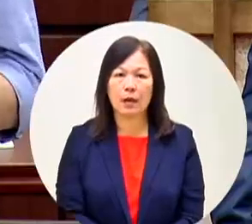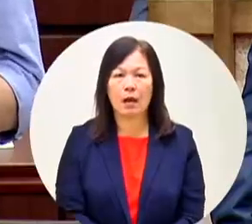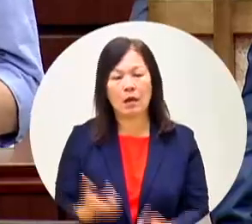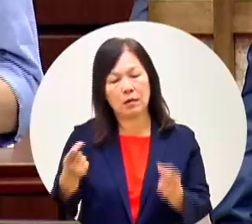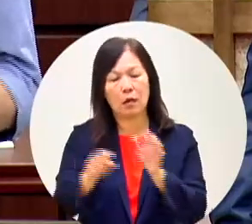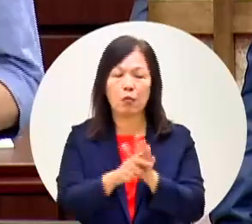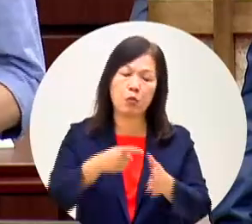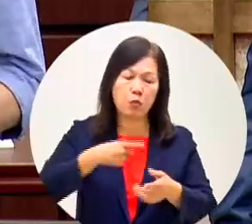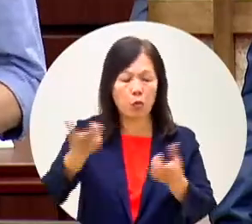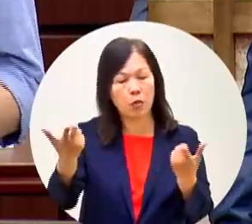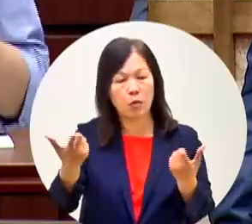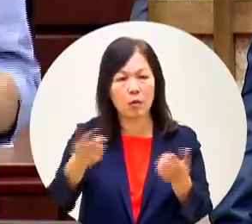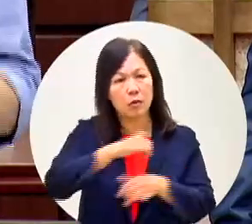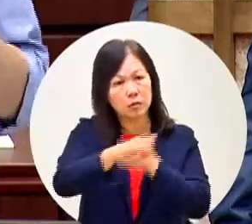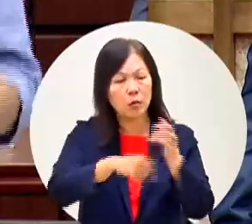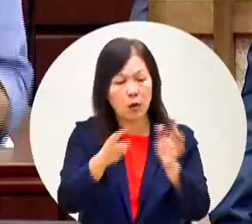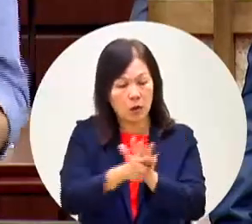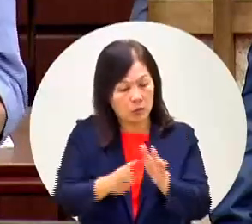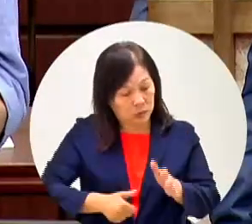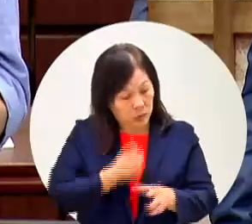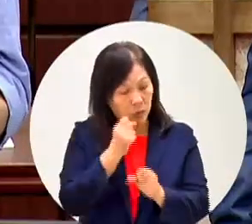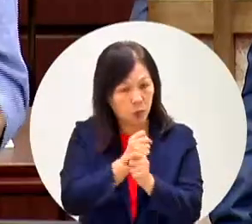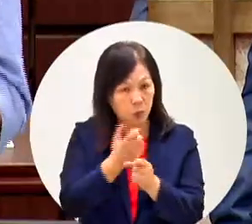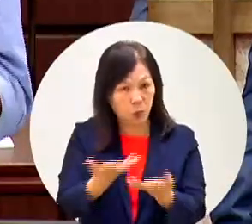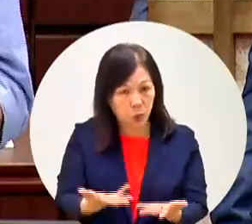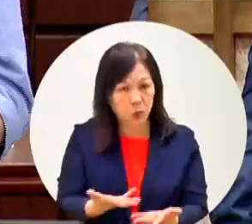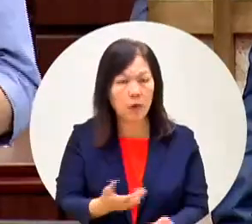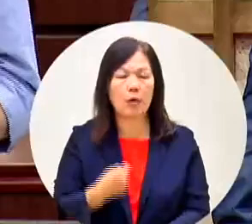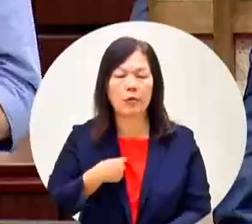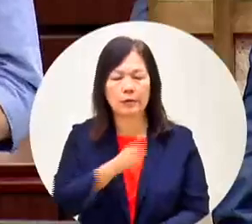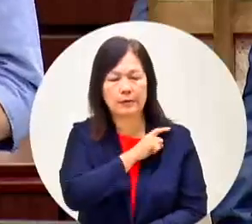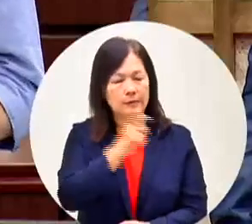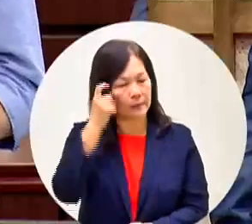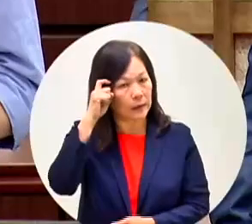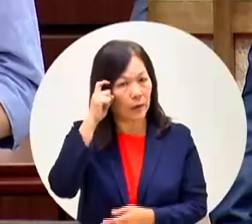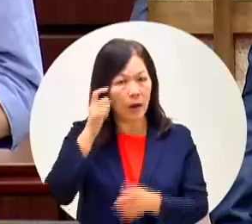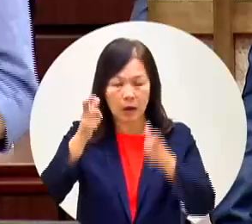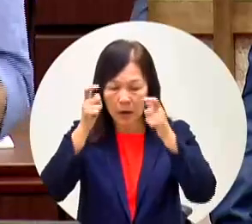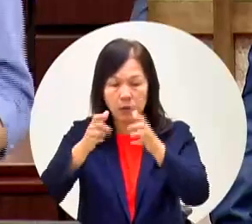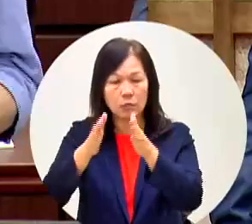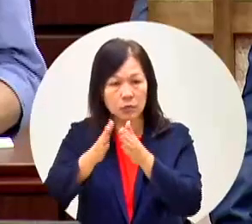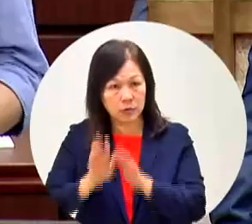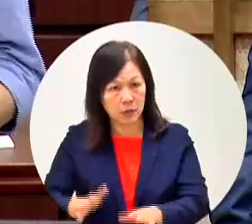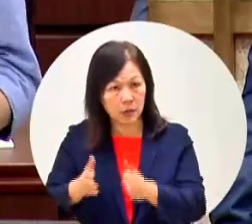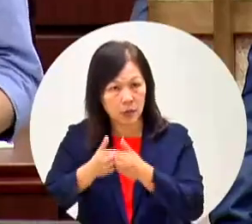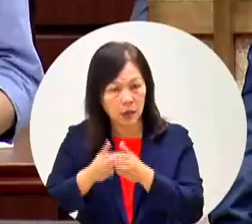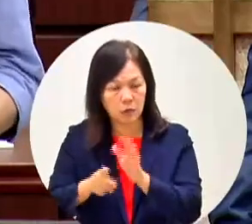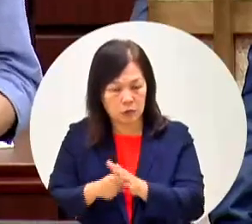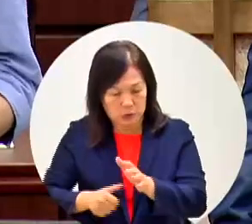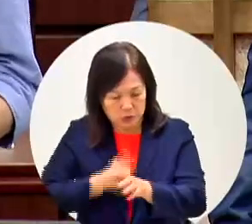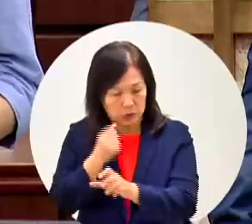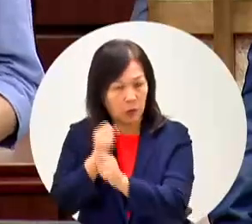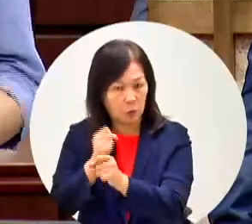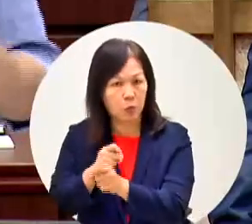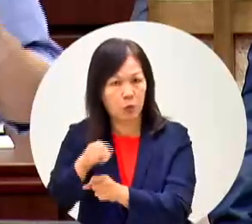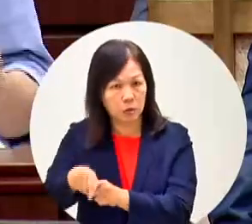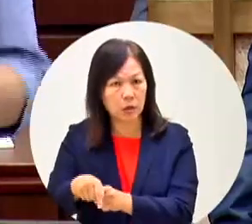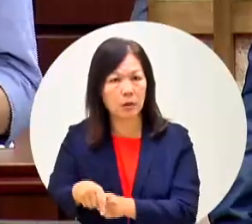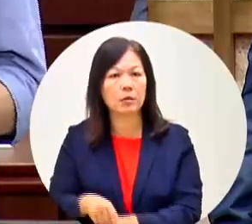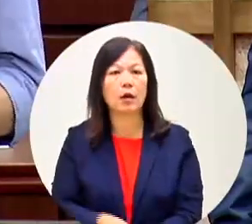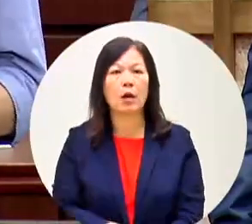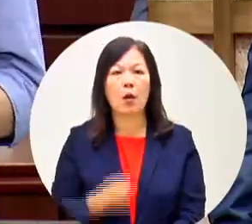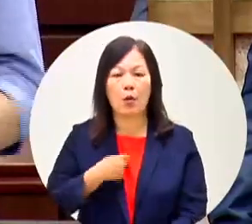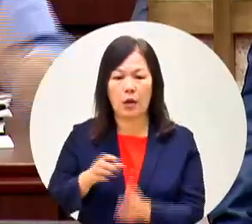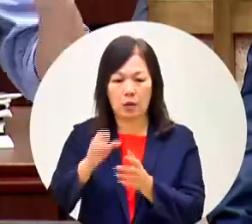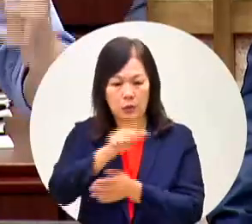事？我的看法，高雄现在最需要就是做实事，也就是我要东西卖出去，人要进来，这是做